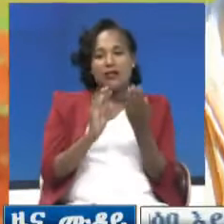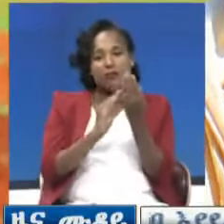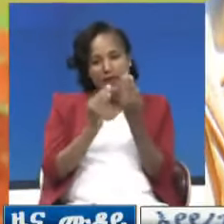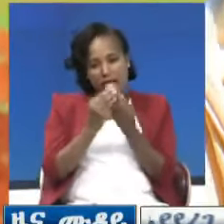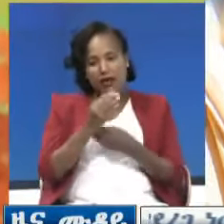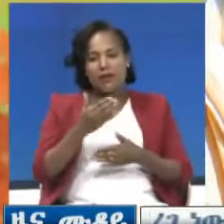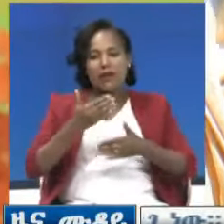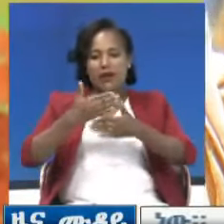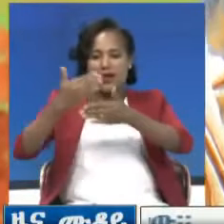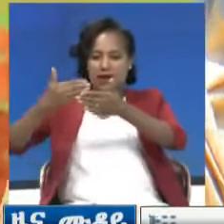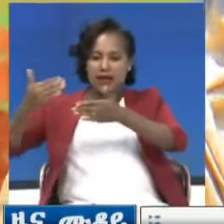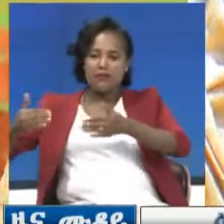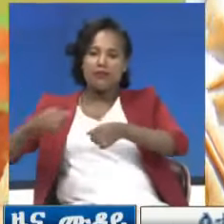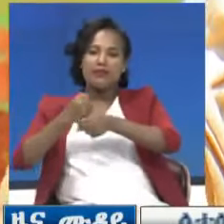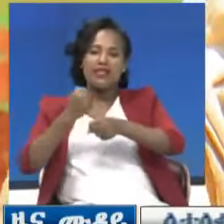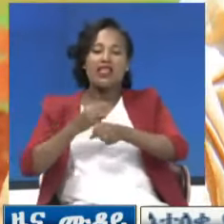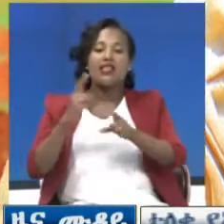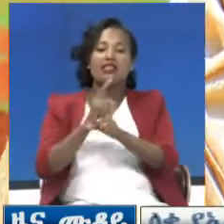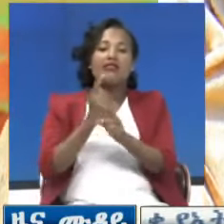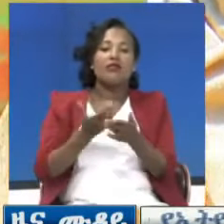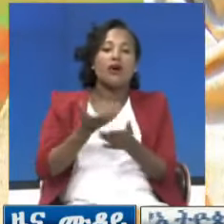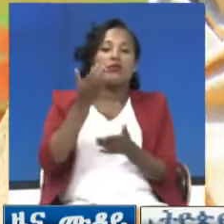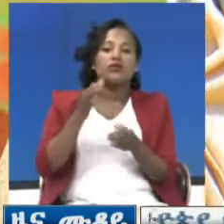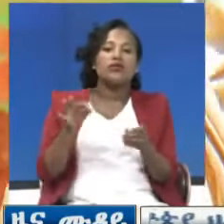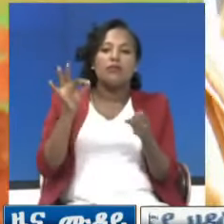እርከን በመስራት ተፈጥሮ ሀብቶችን በመትከል